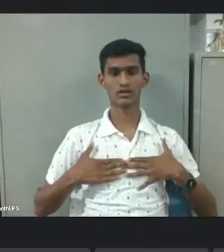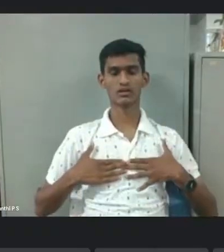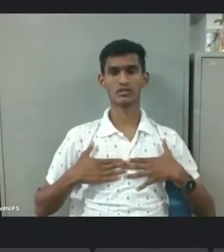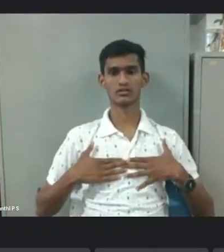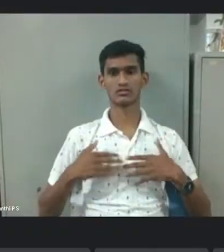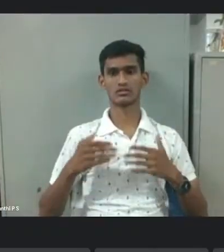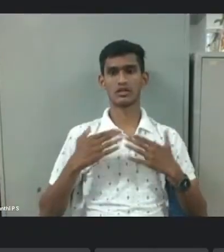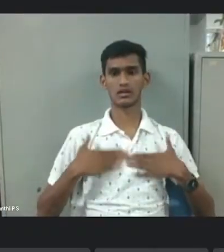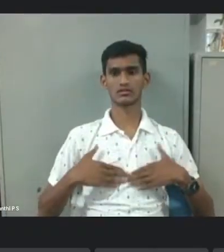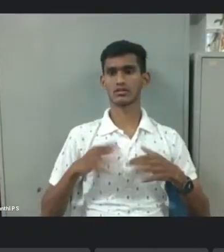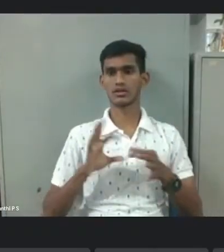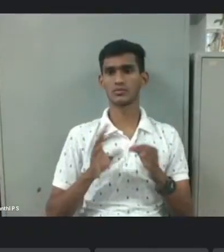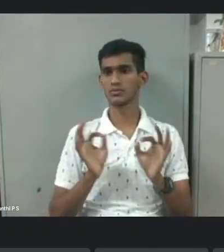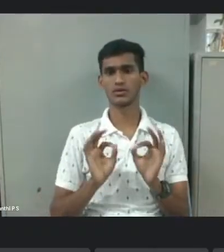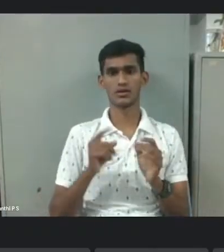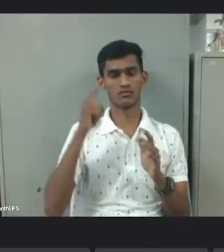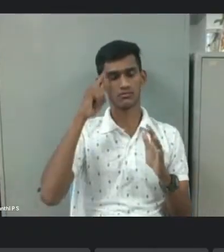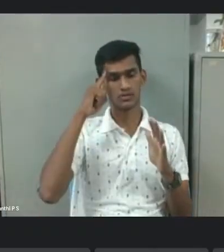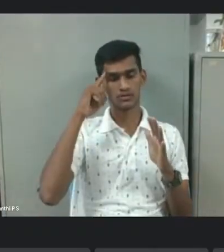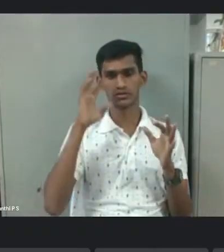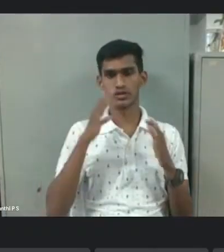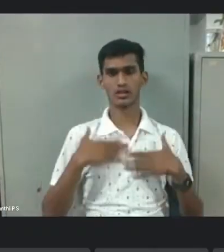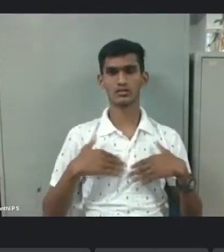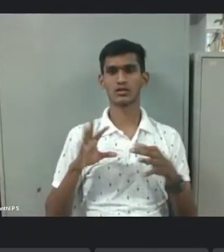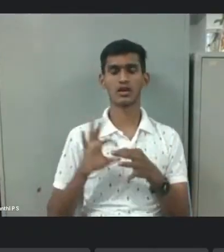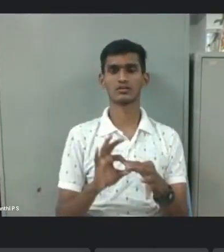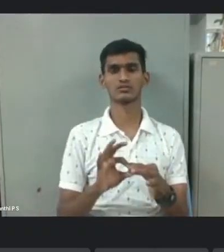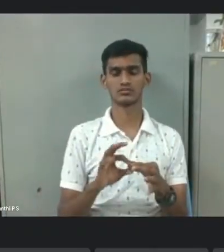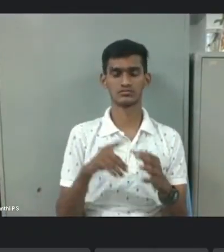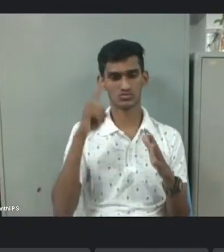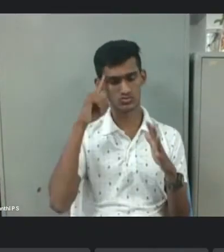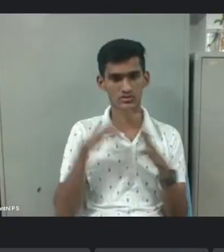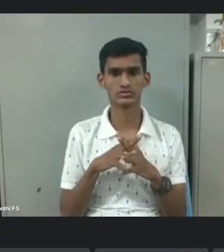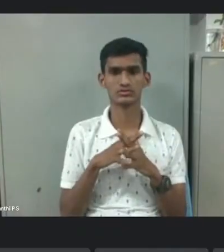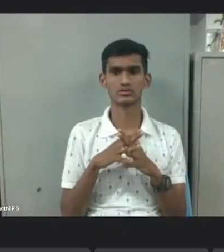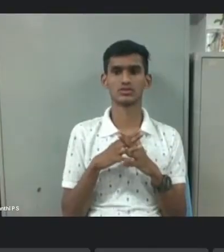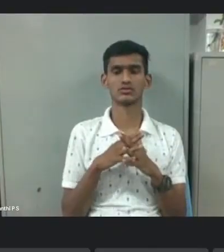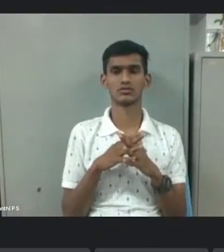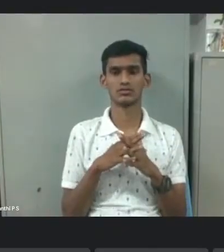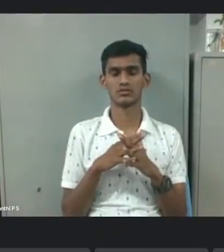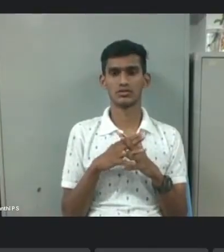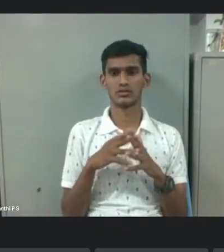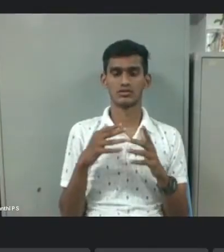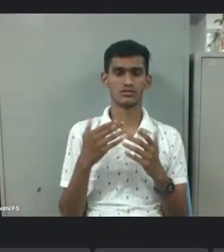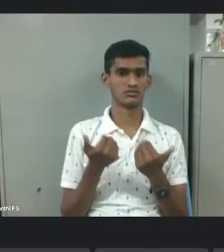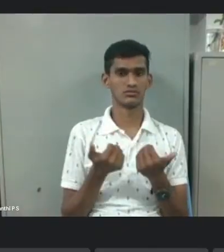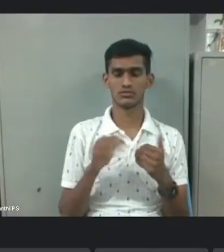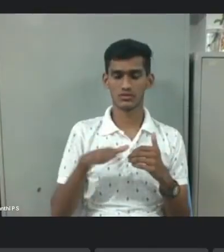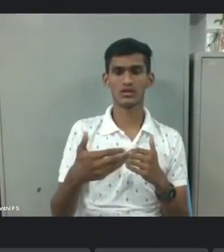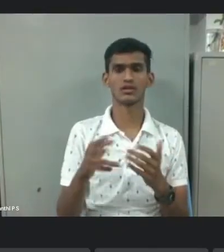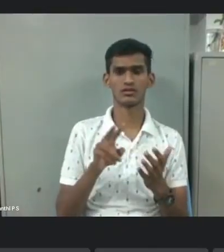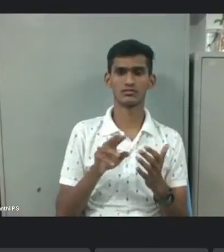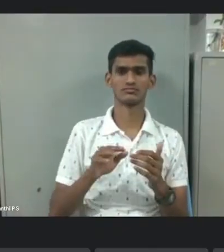പ്രോബബ്ലി മാനസിക സമ്മർദ്ദവും മാനസിക പിരിമുറുക്കവും ആയിരിക്കും അനുഭവിക്കാം. അതിനുശേഷം റിക്കവറി വരുന്നുകൊണ്ടിരിക്കുന്ന